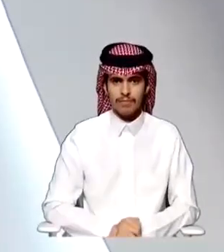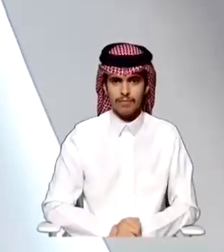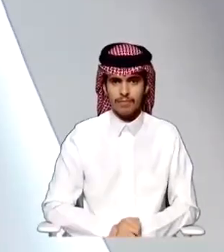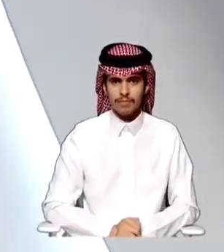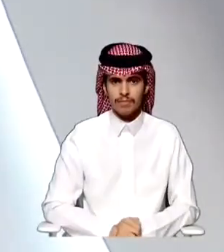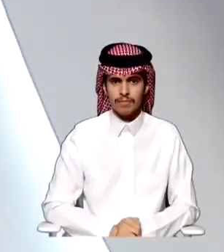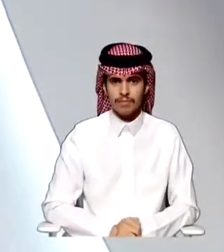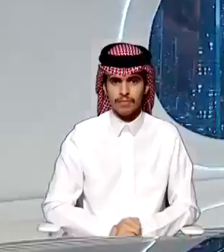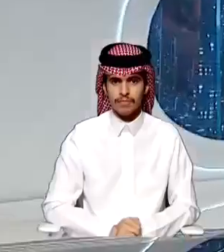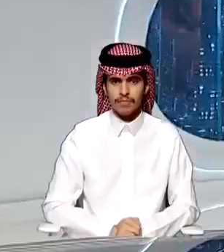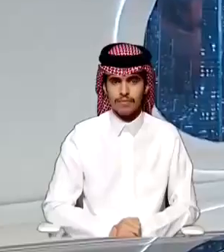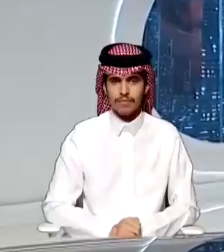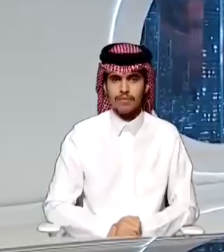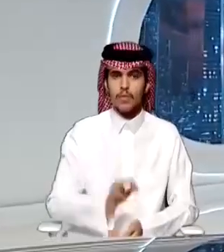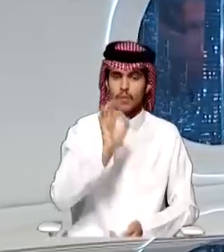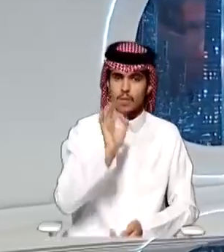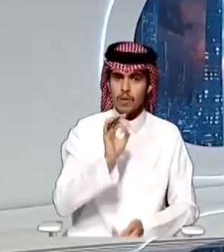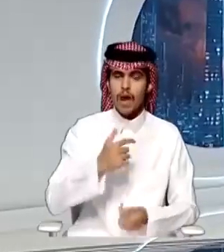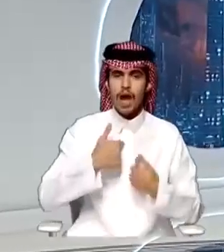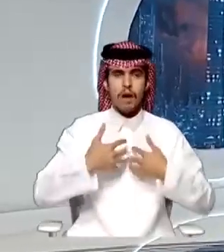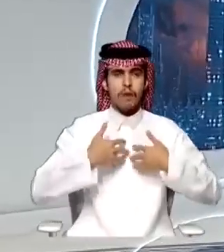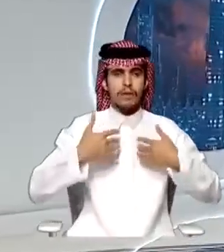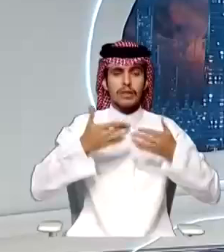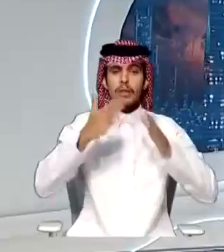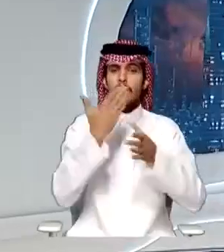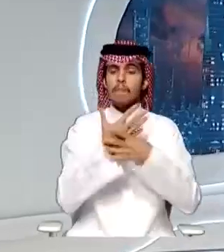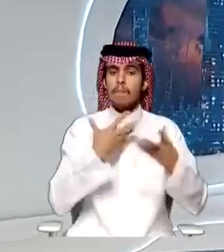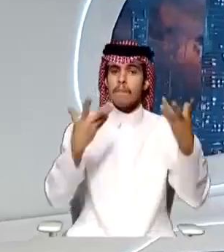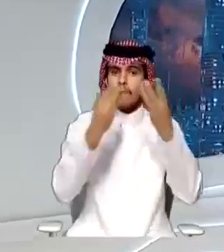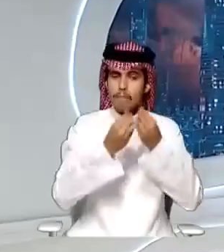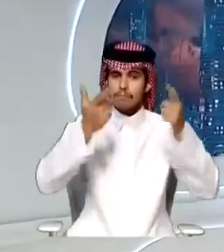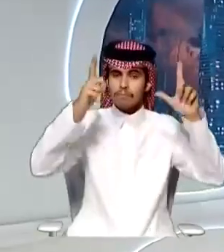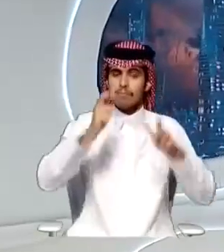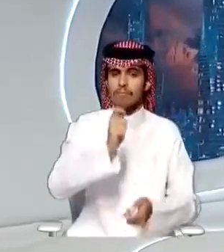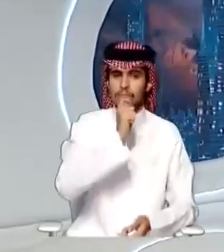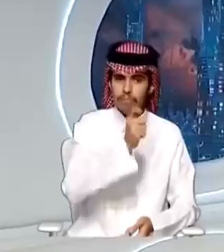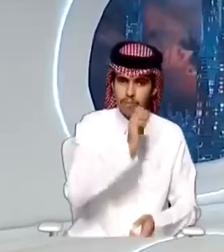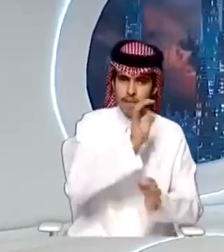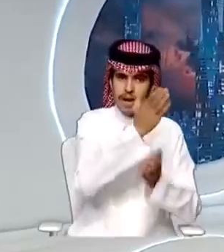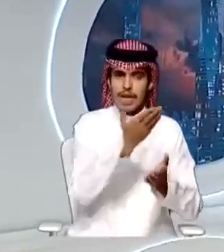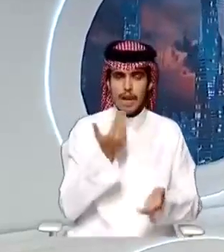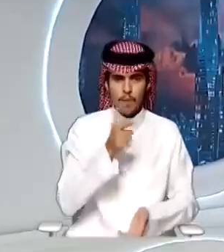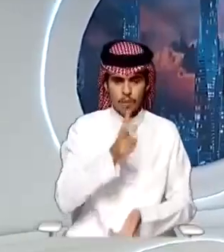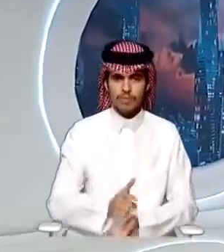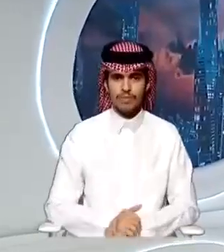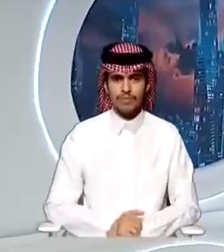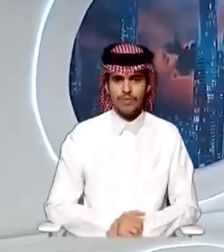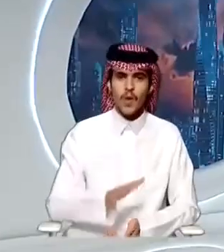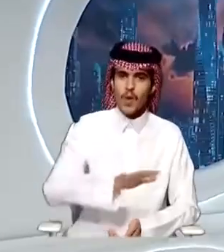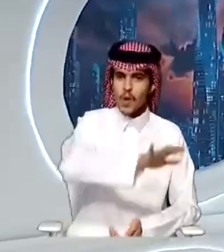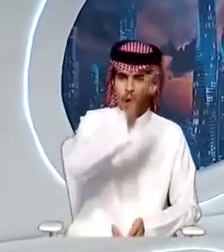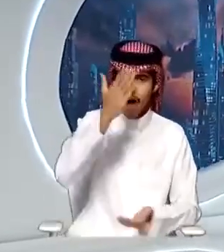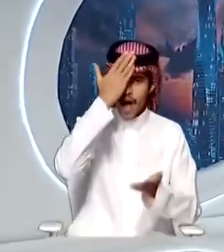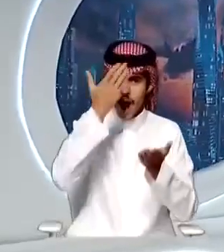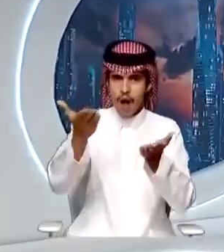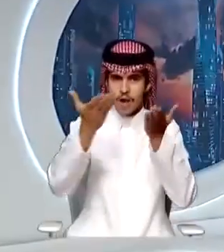صلاح وانا مقدم لبرامج تلفزيونيه مثل ما ذكرت الله يحفظكم اهلا وسهلا ايضا نرحب